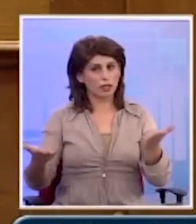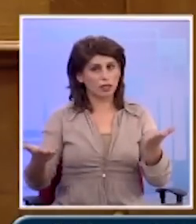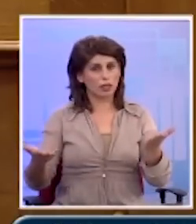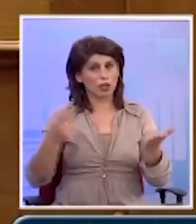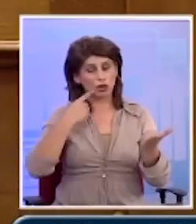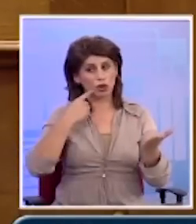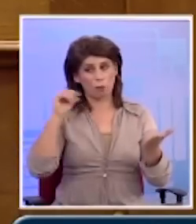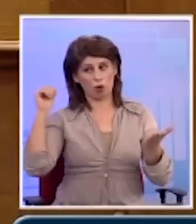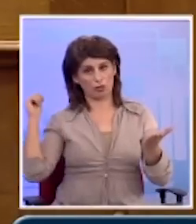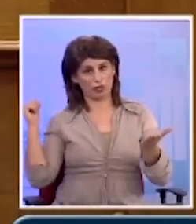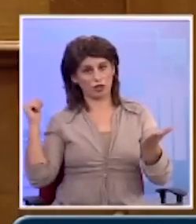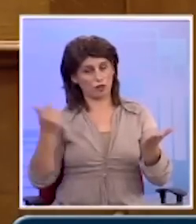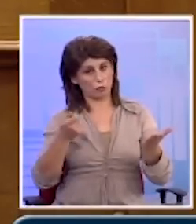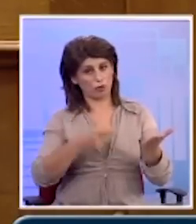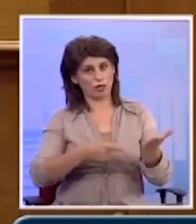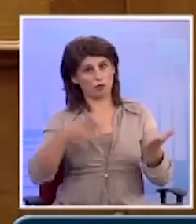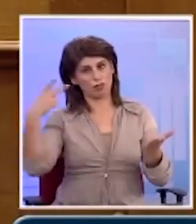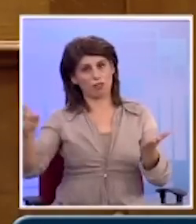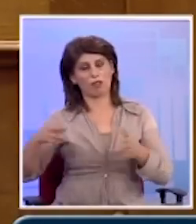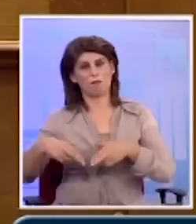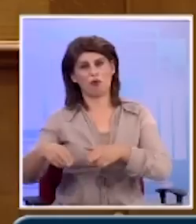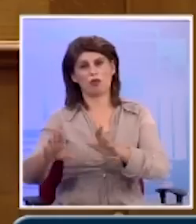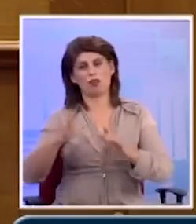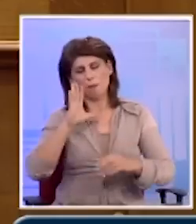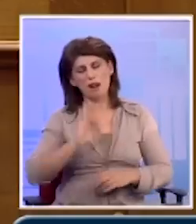να συγκρίνετε το προχθεσινό συμβάν με τη δική σας πορεία.